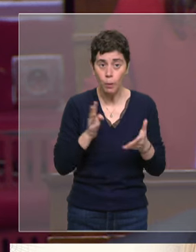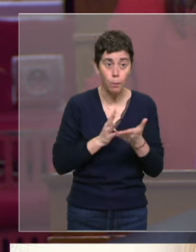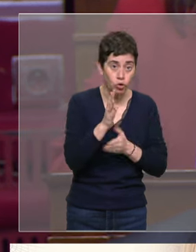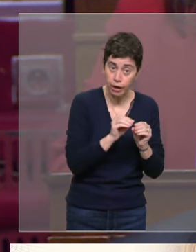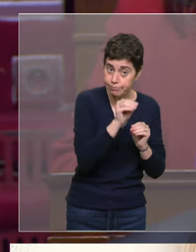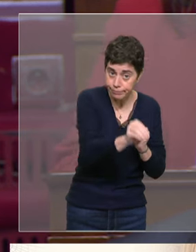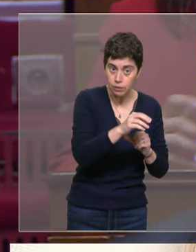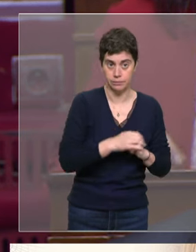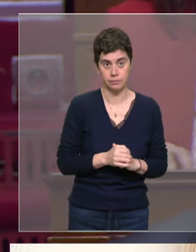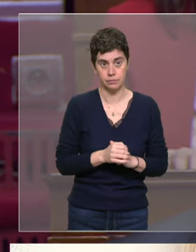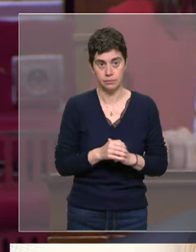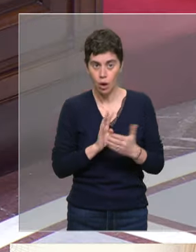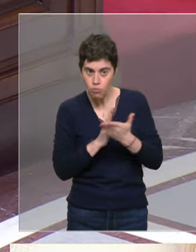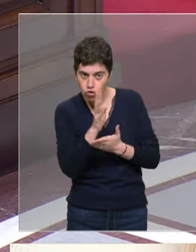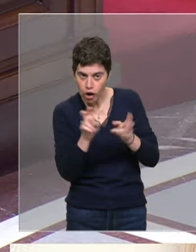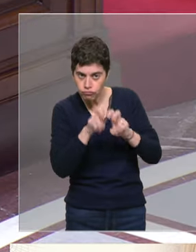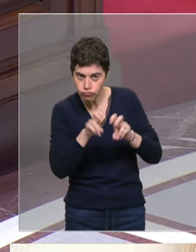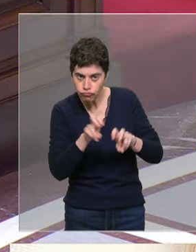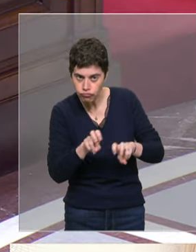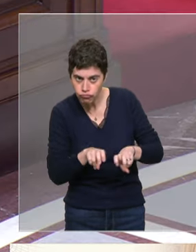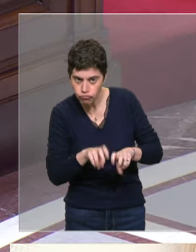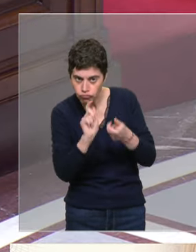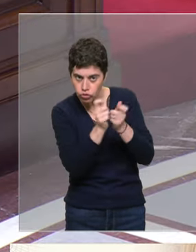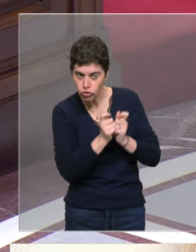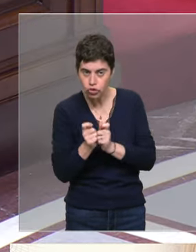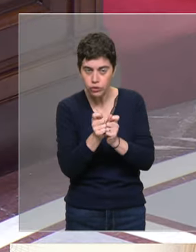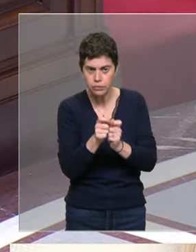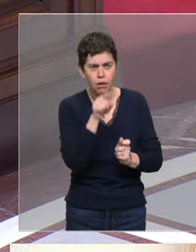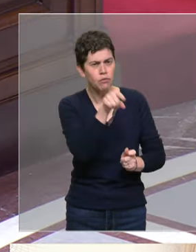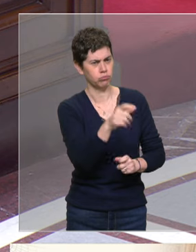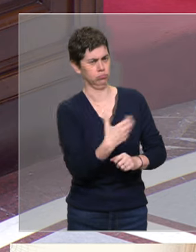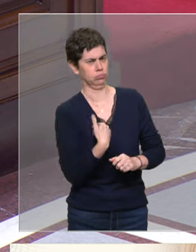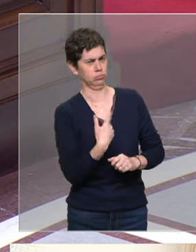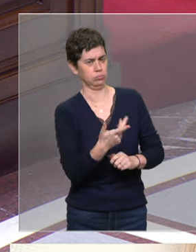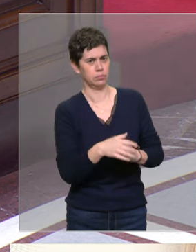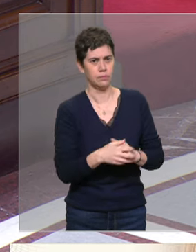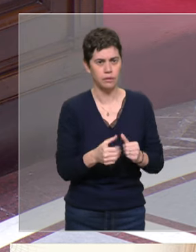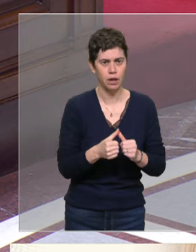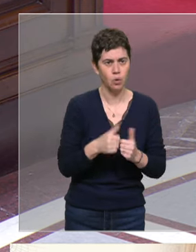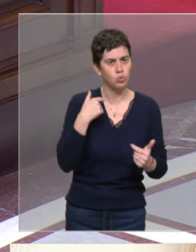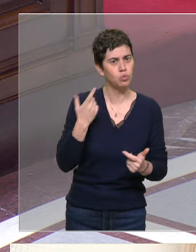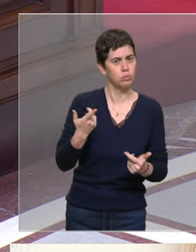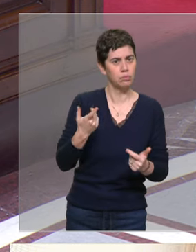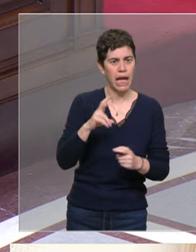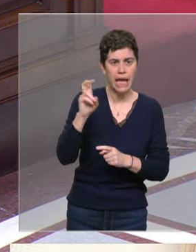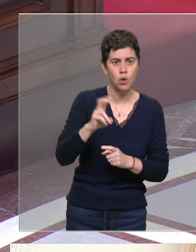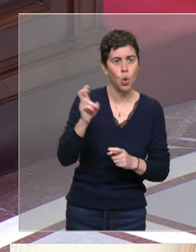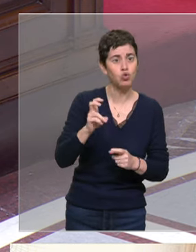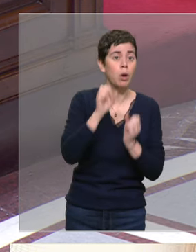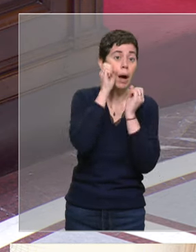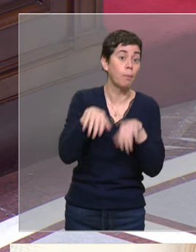en révisant certains projets. Mais quand je vous écoute décrire que nous aurions renoncé à toute ambition écologique, s'il vous